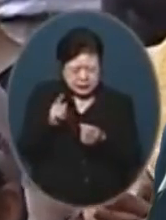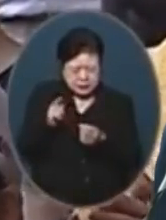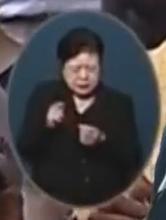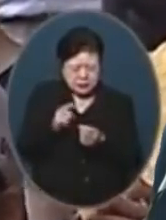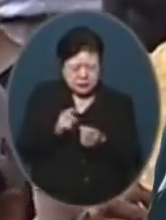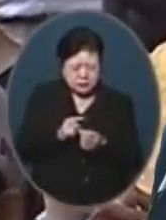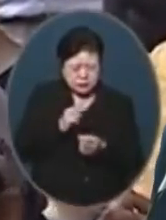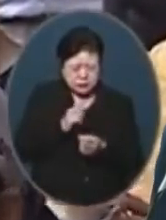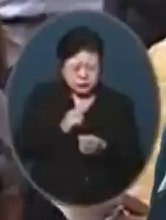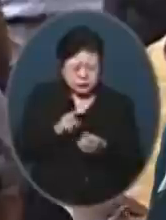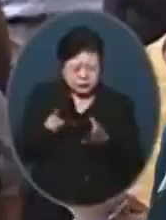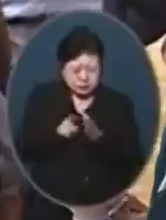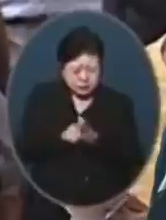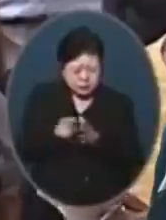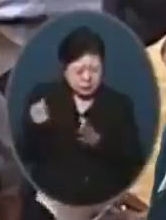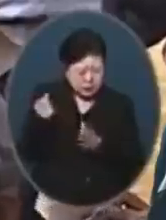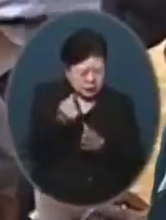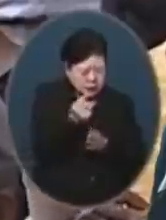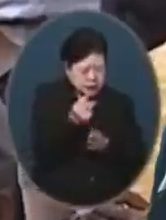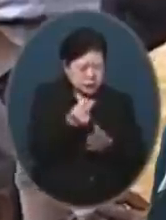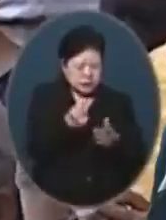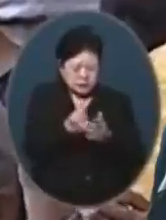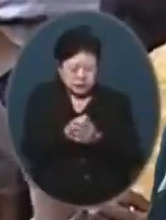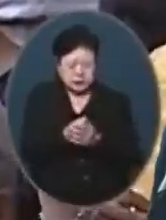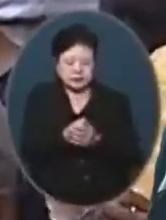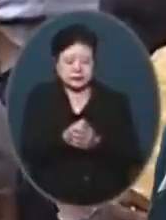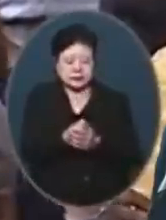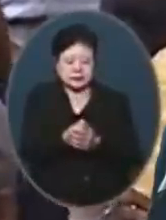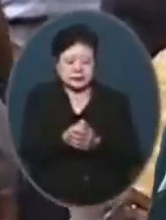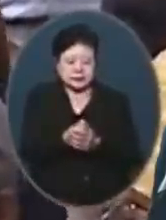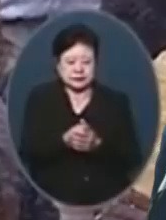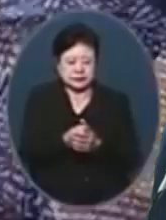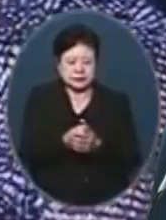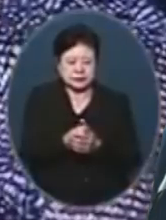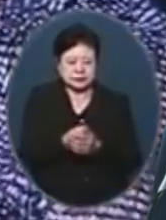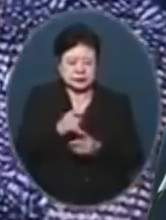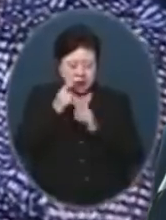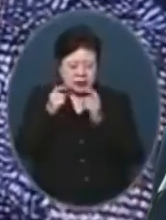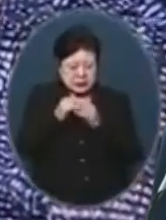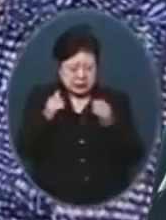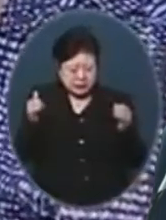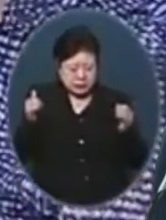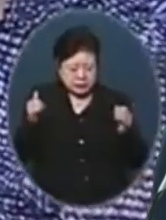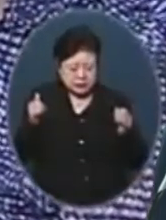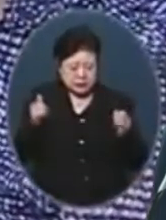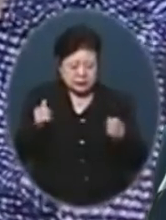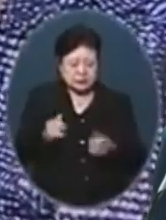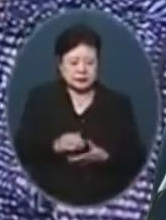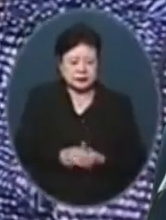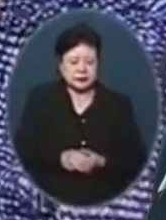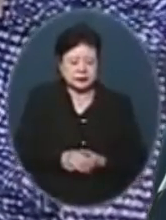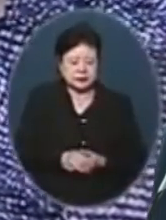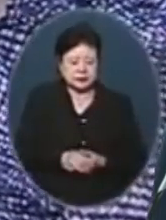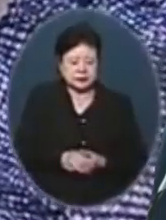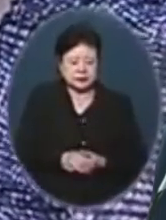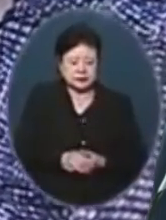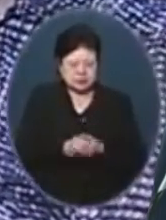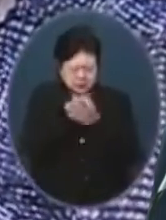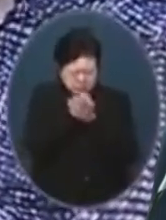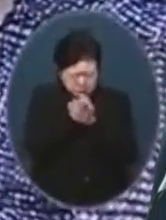1%밖에 안 되는 믿음이라도 우리가 믿음을 가지고 있기 때문에 각 사람들을 바라고